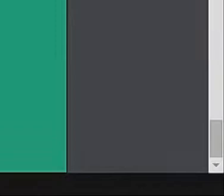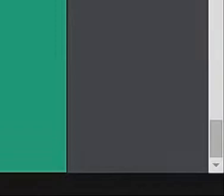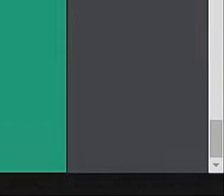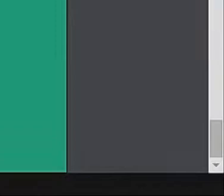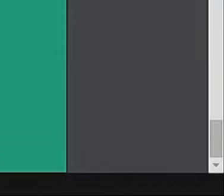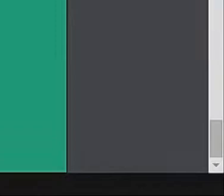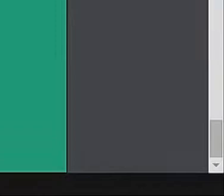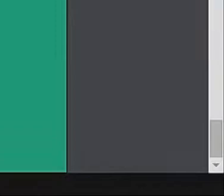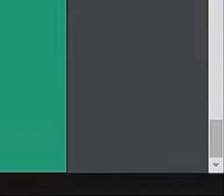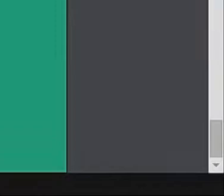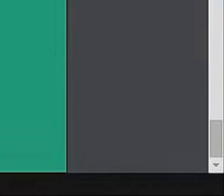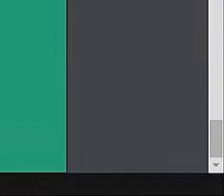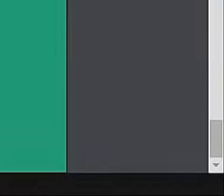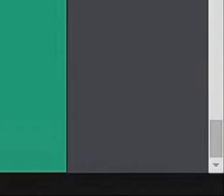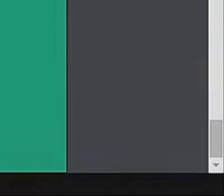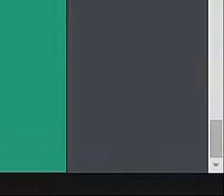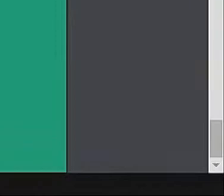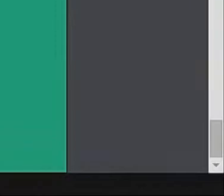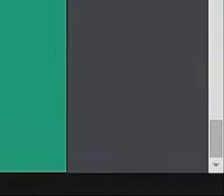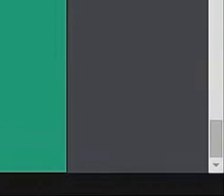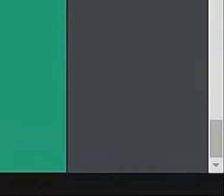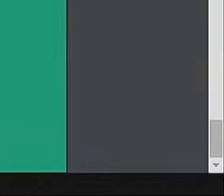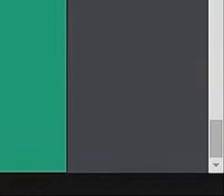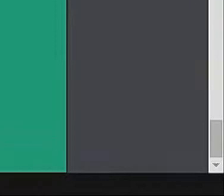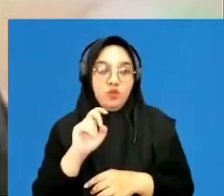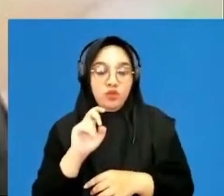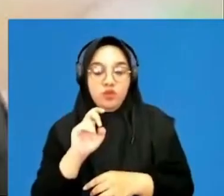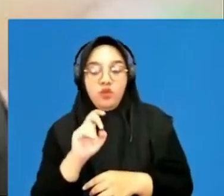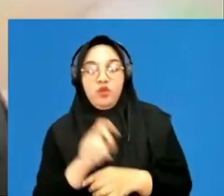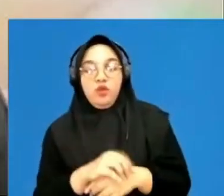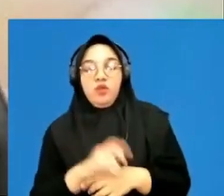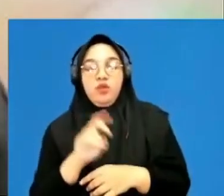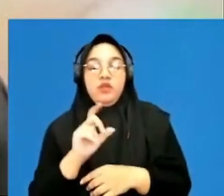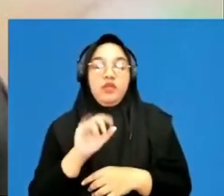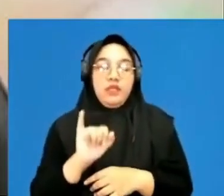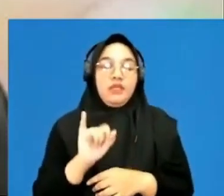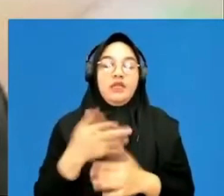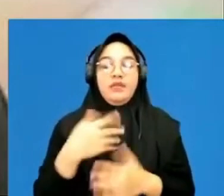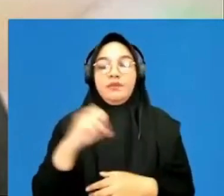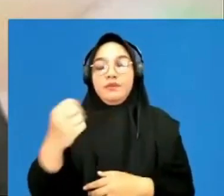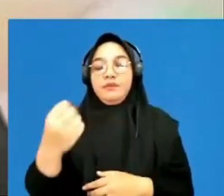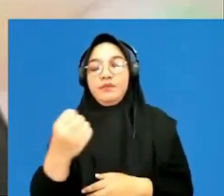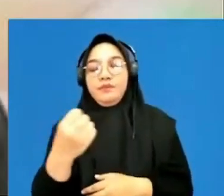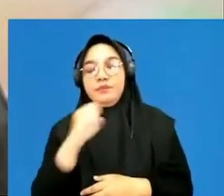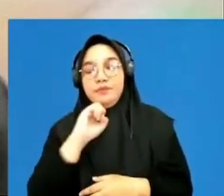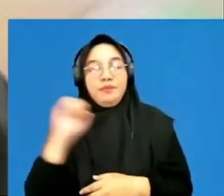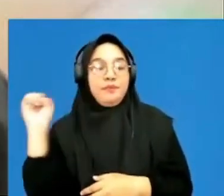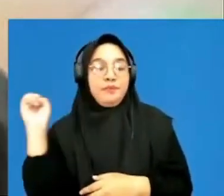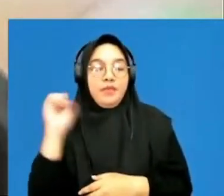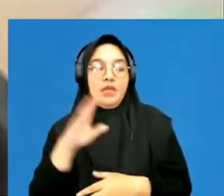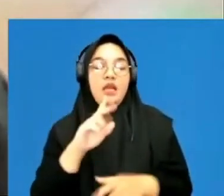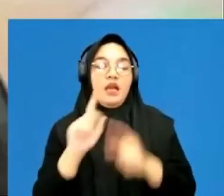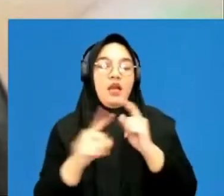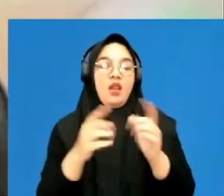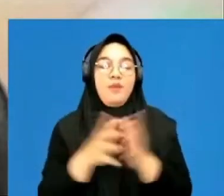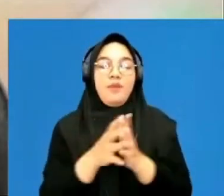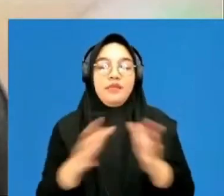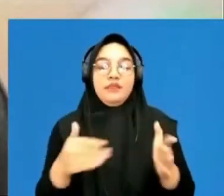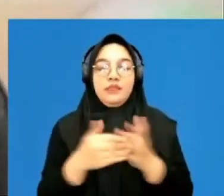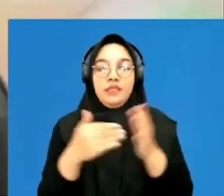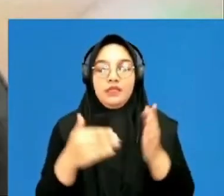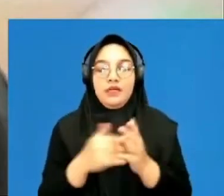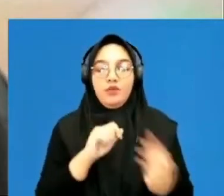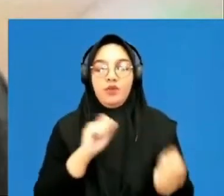saya harap kita semua bisa bekerja sama untuk mencapai gol ini banyak sekali tantangan hingga perubahan yang memang harus dihadapi oleh pemuda